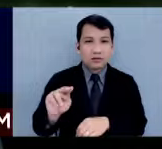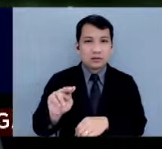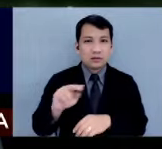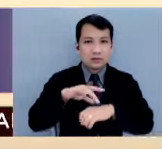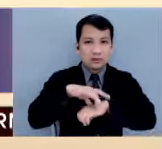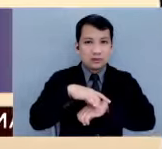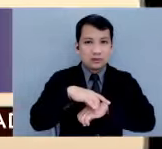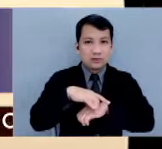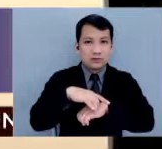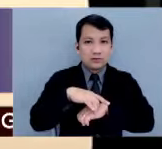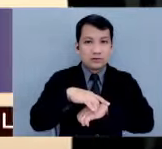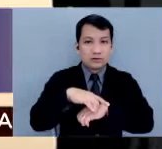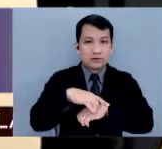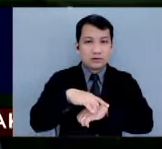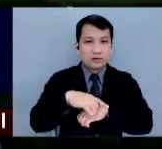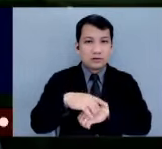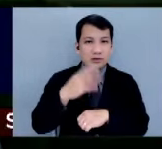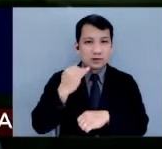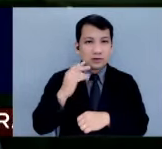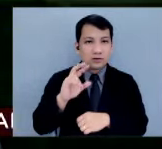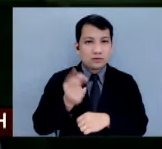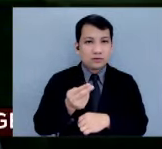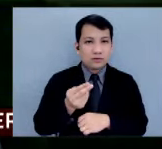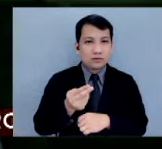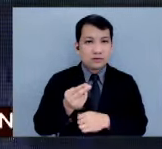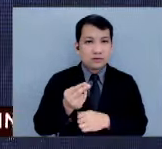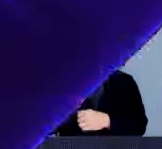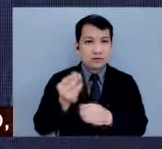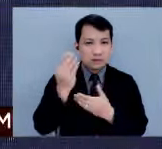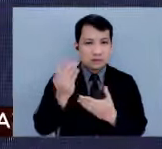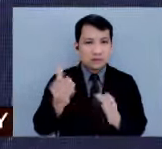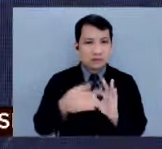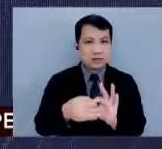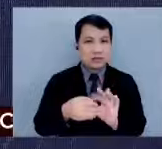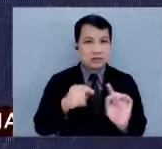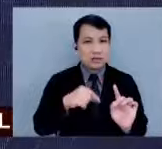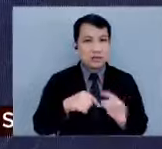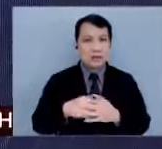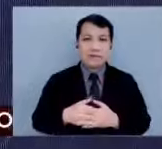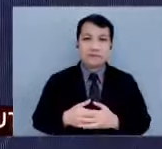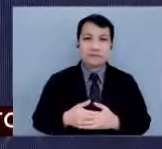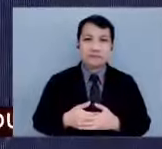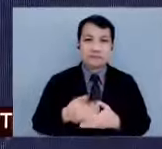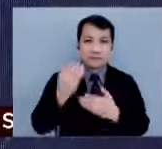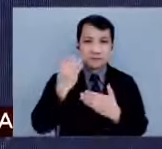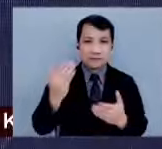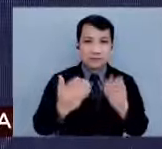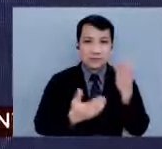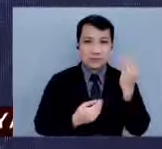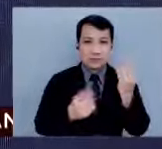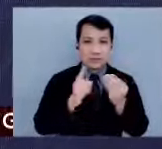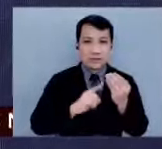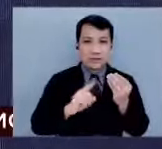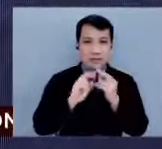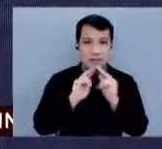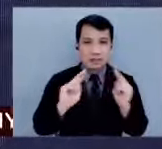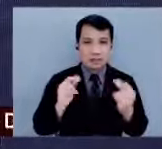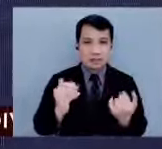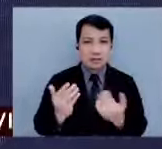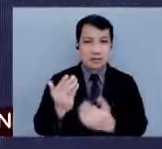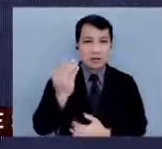Wala pang detalye kung kailan ito ipapalabas. At yan ang latest and hottest sa showbiz tonight. Ako si